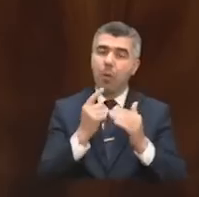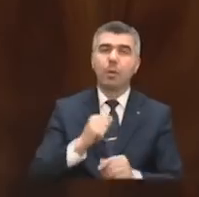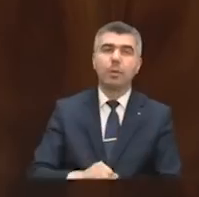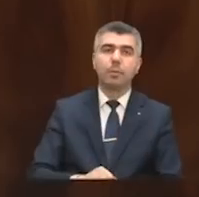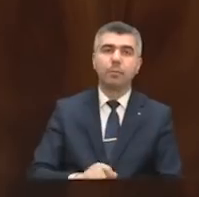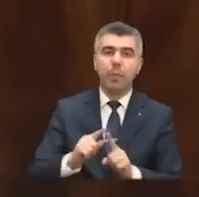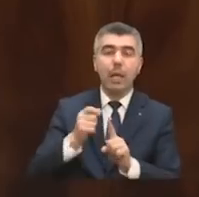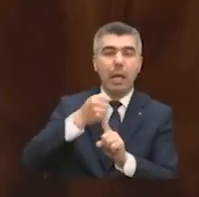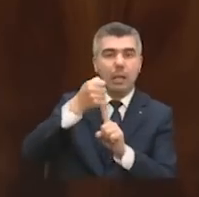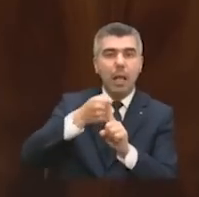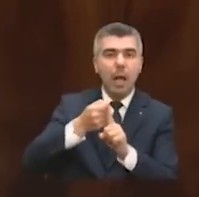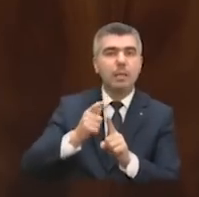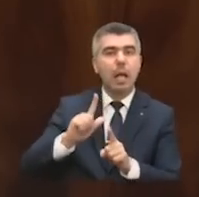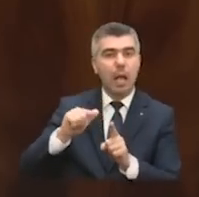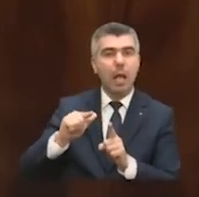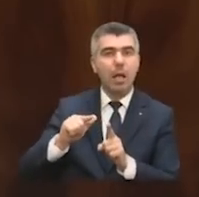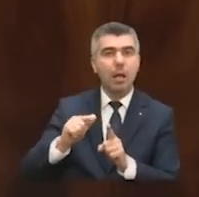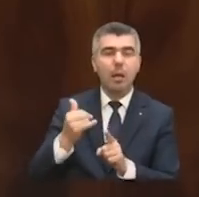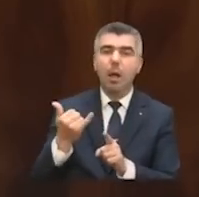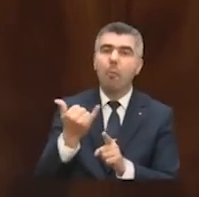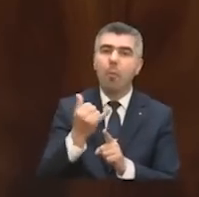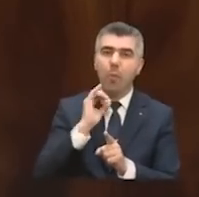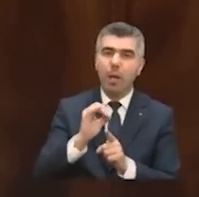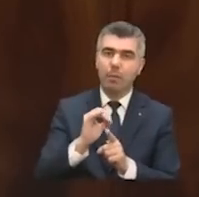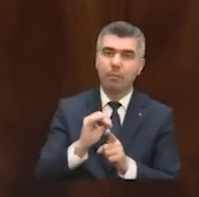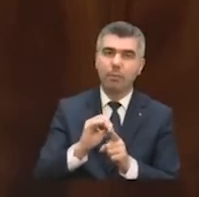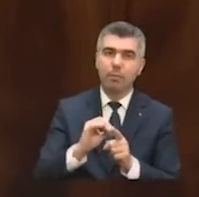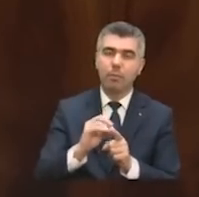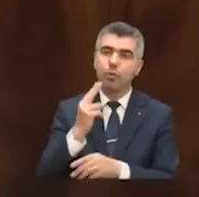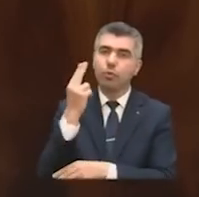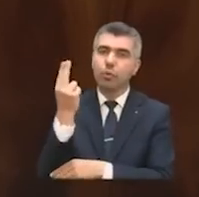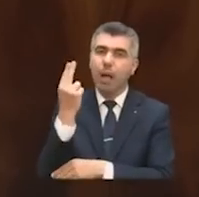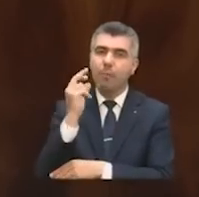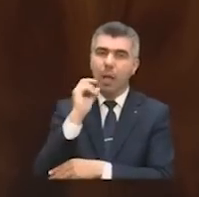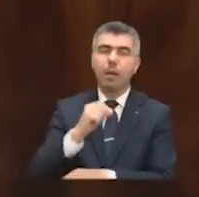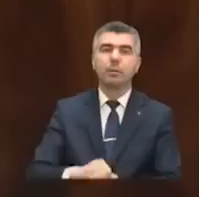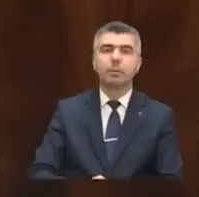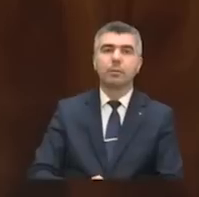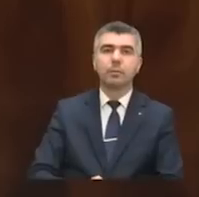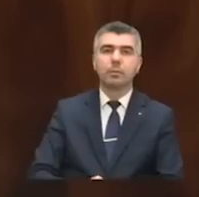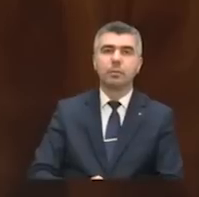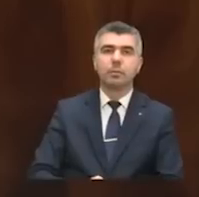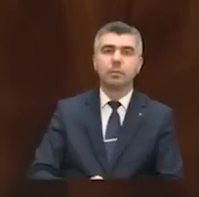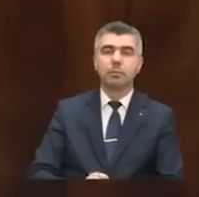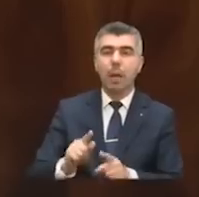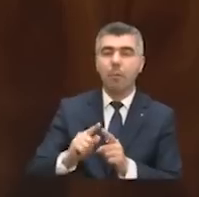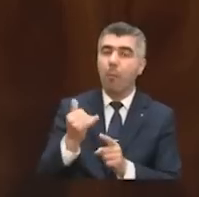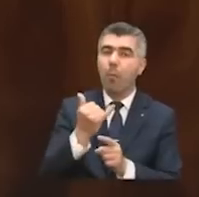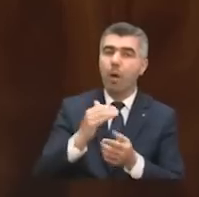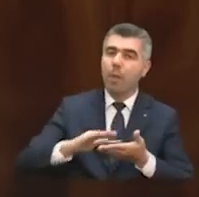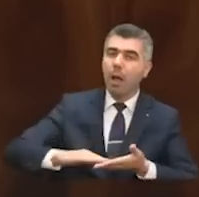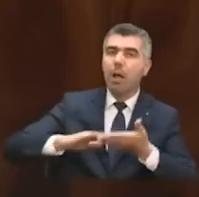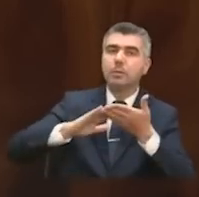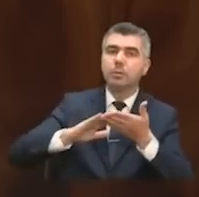كاين اصلاحات كبرى اللي خص تكون في يعني في التعليم العالي، وهما الرافعه ديال النجاح